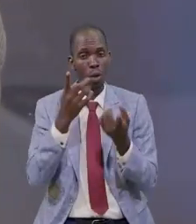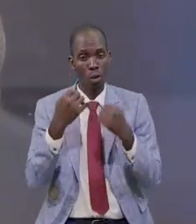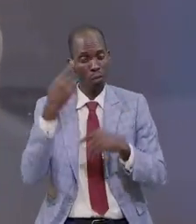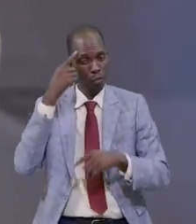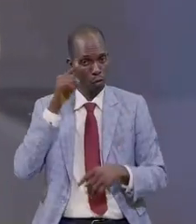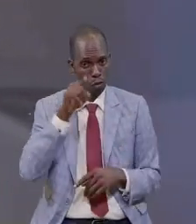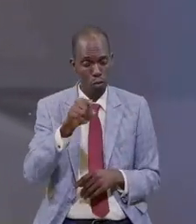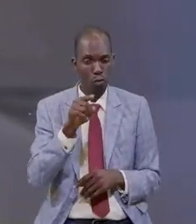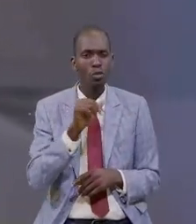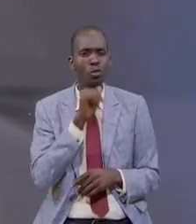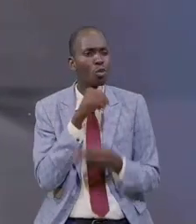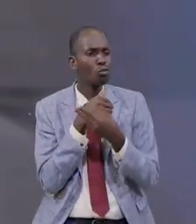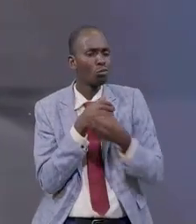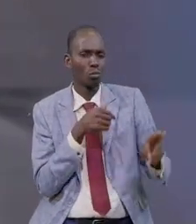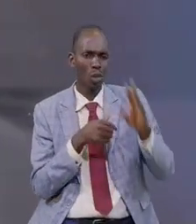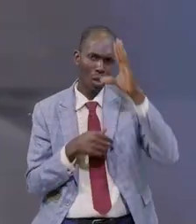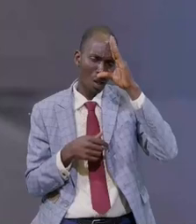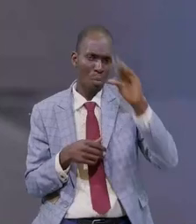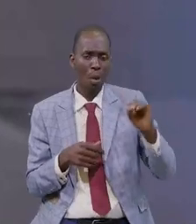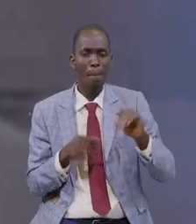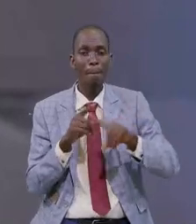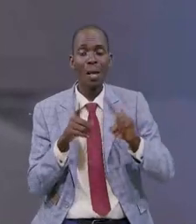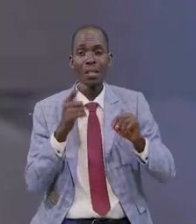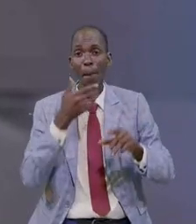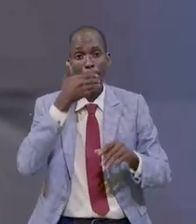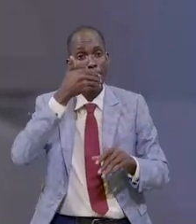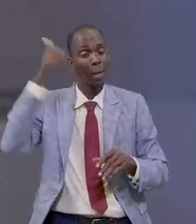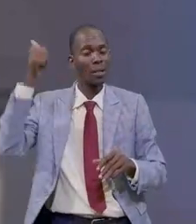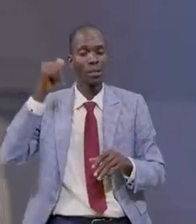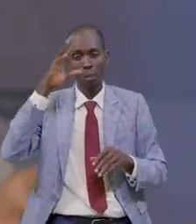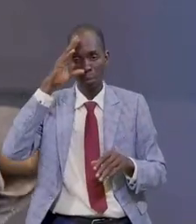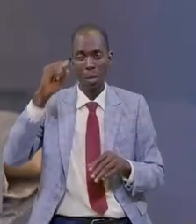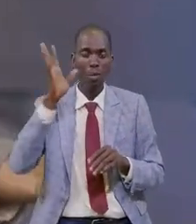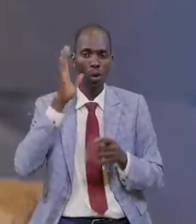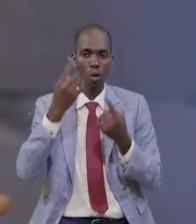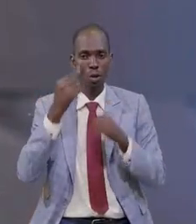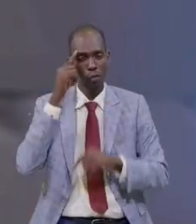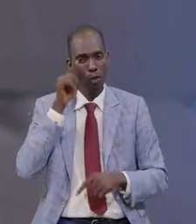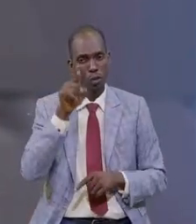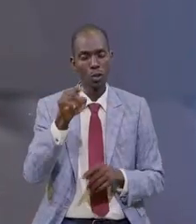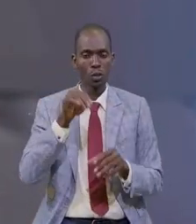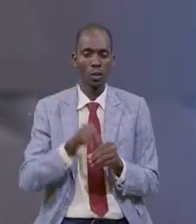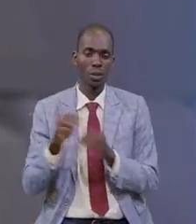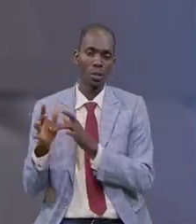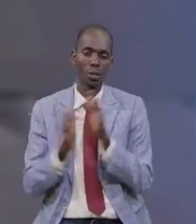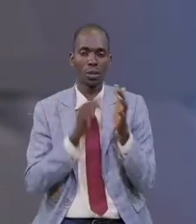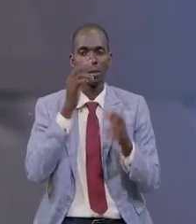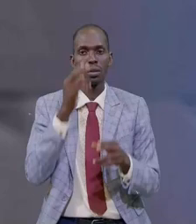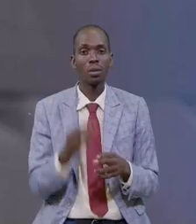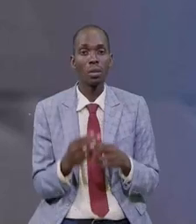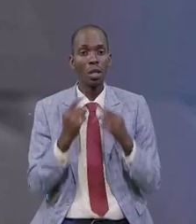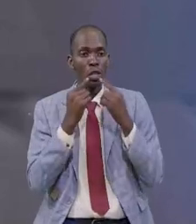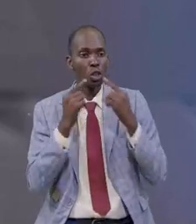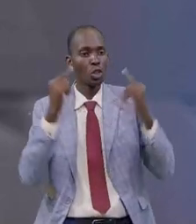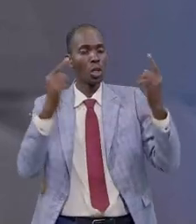société le meilleur que Dieu peut donner te il viendra pour toi le succès est venu